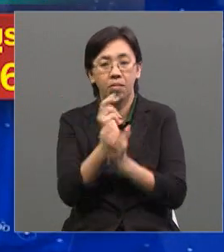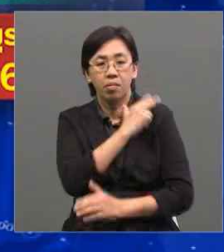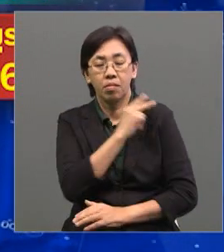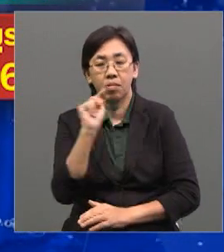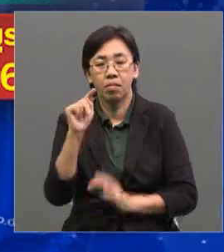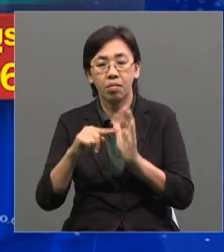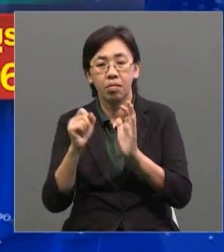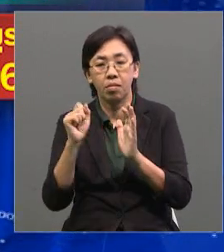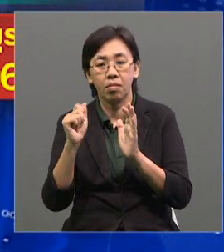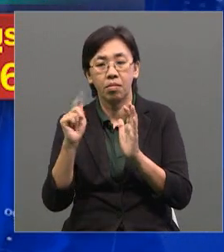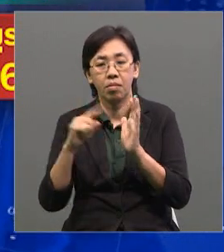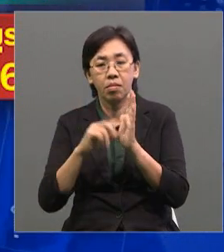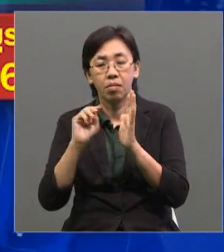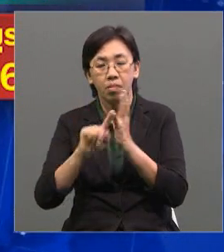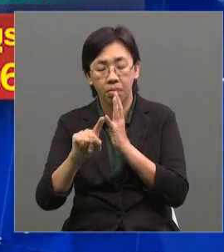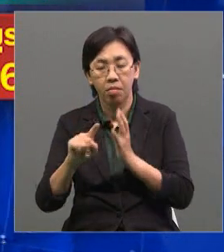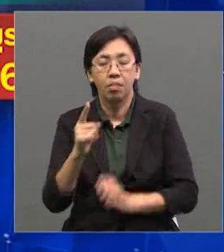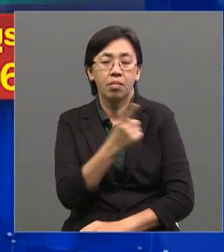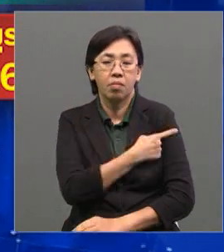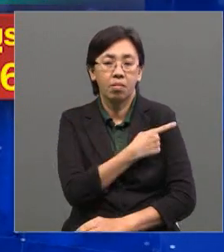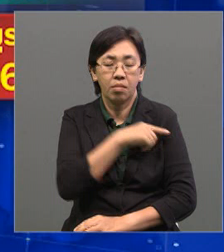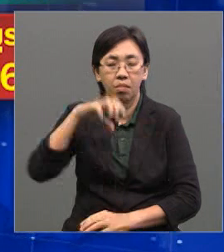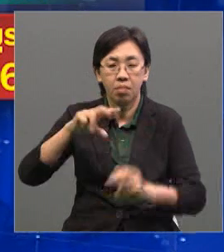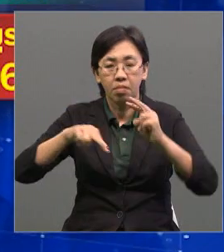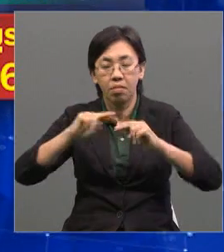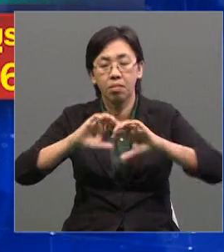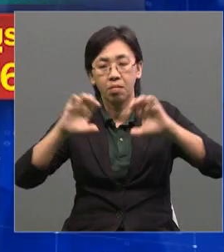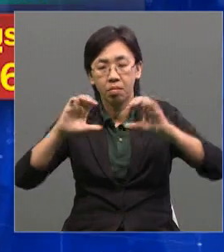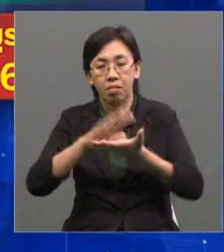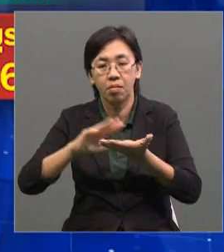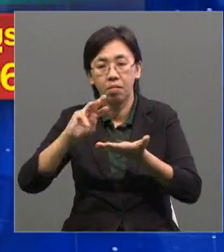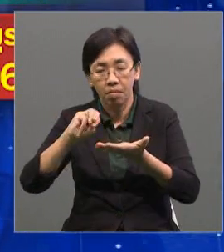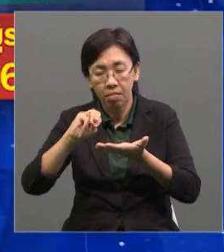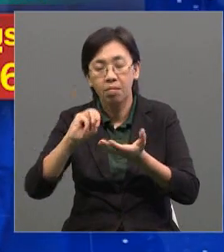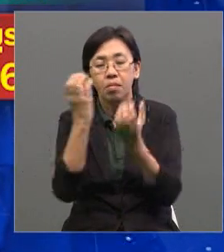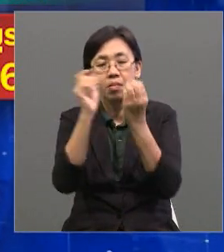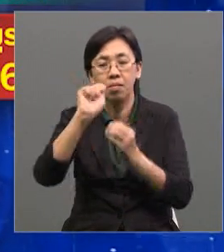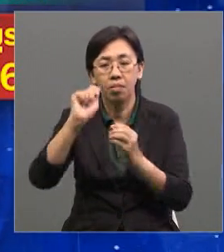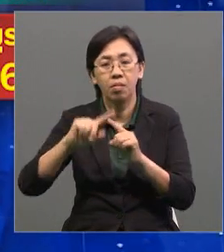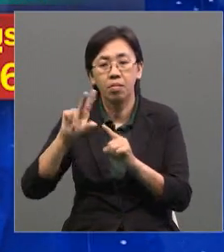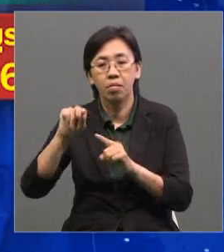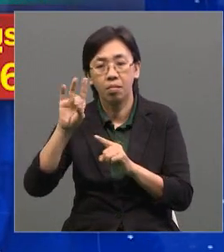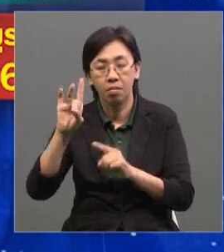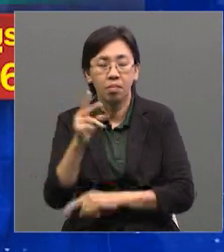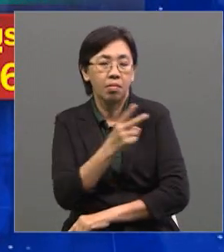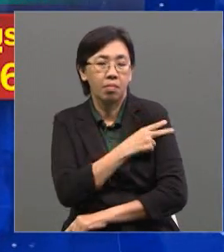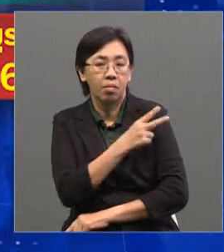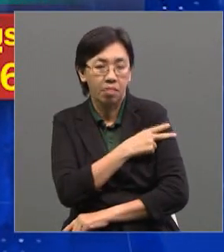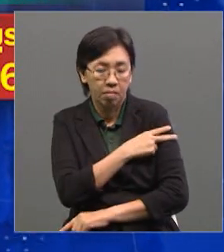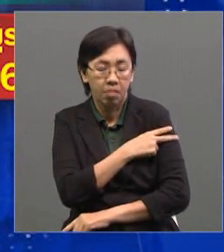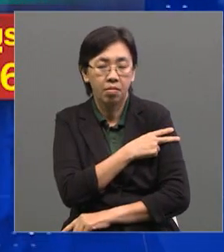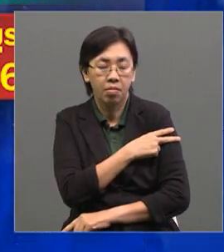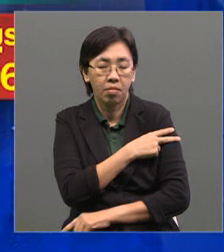จบการศึกษาระดับปริญญาคณะรัฐศาสตร์มหาวิทยาลัยธรรมศาสตร์สิงหแดงรุ่นที่ 38ปริญญาโทคณะ